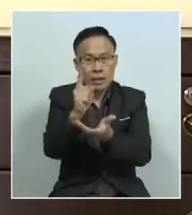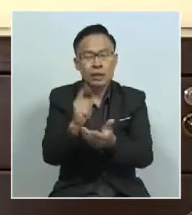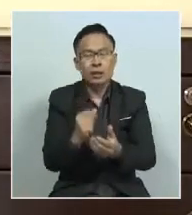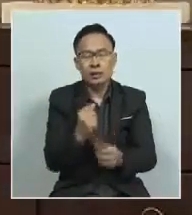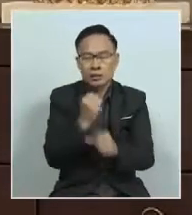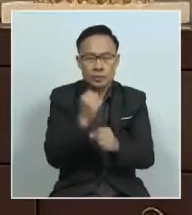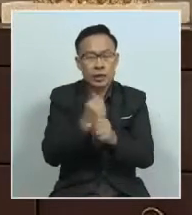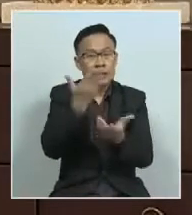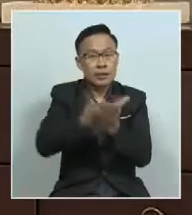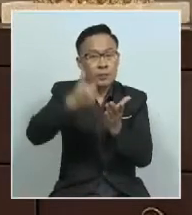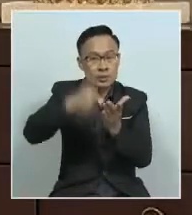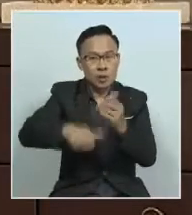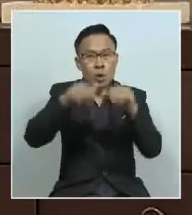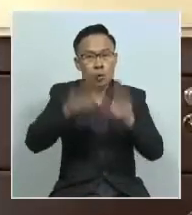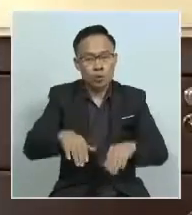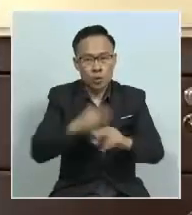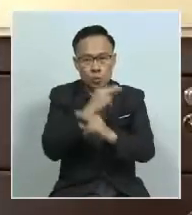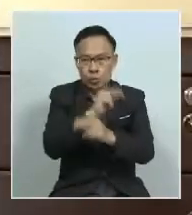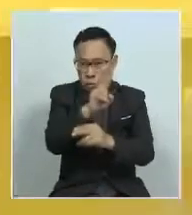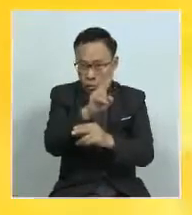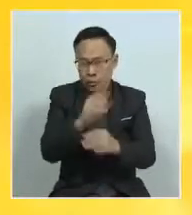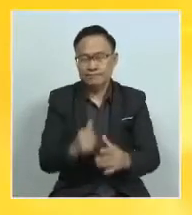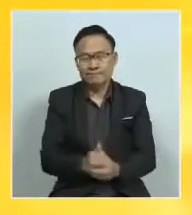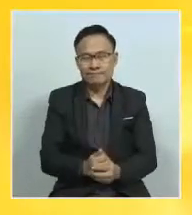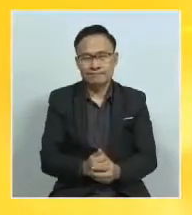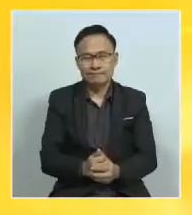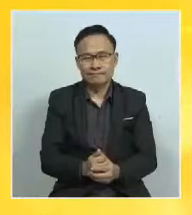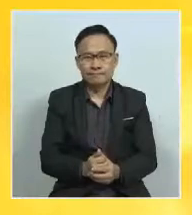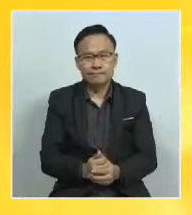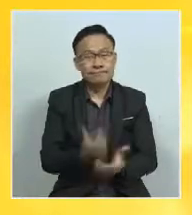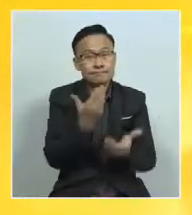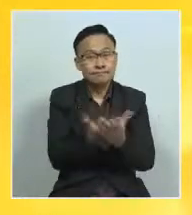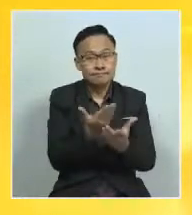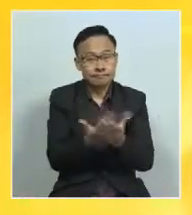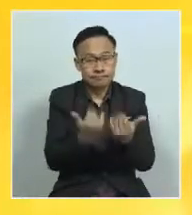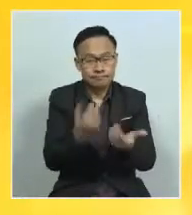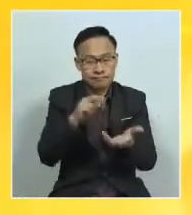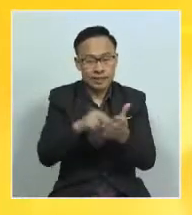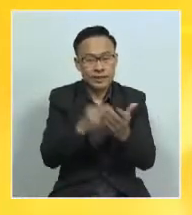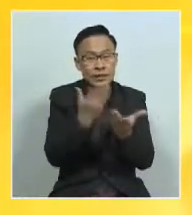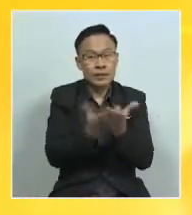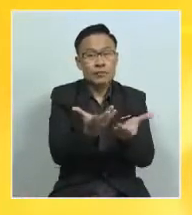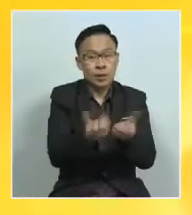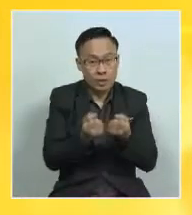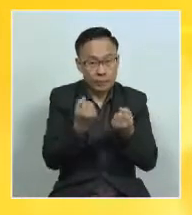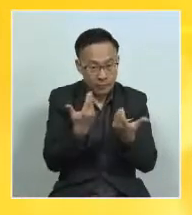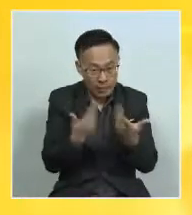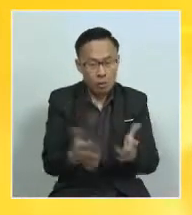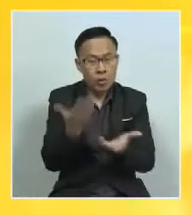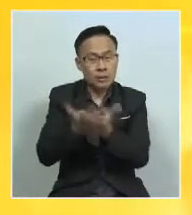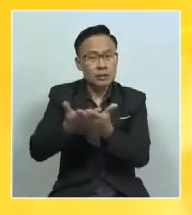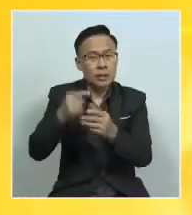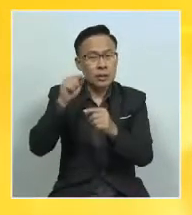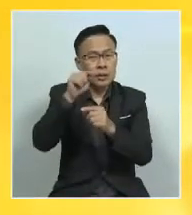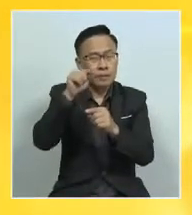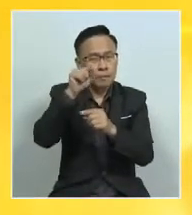หล่านี้นะครับแต่ว่าค่าใช้จ่ายที่ว่าเนี้ยเราจะยกเว้นเงินได้เนี่ยได้เท่าไหร่นะครับเขาบอกว่าไอ้ส่วน